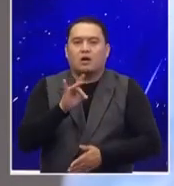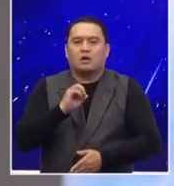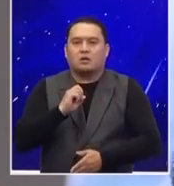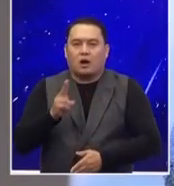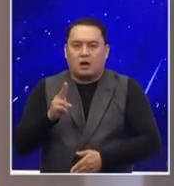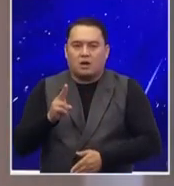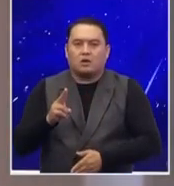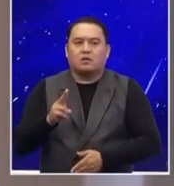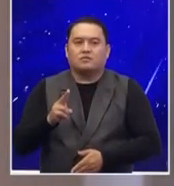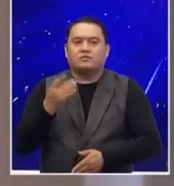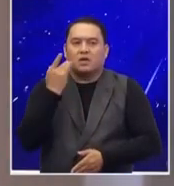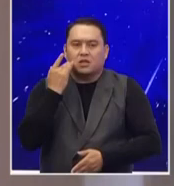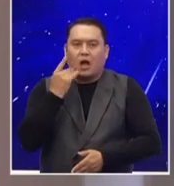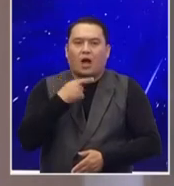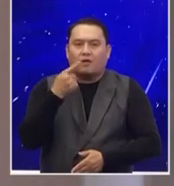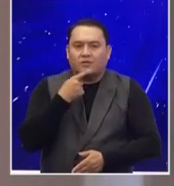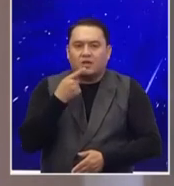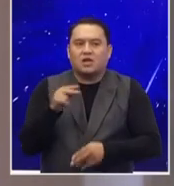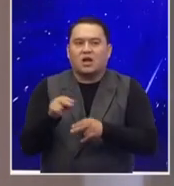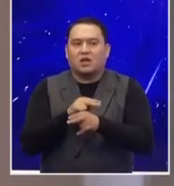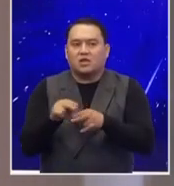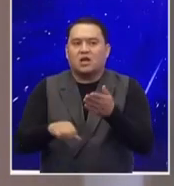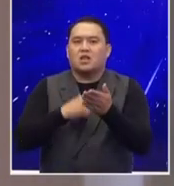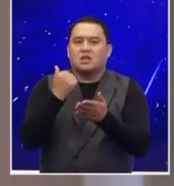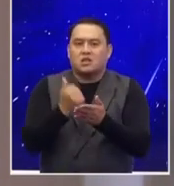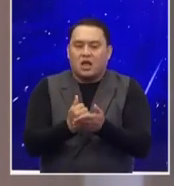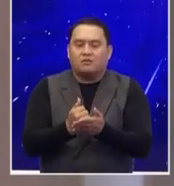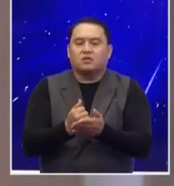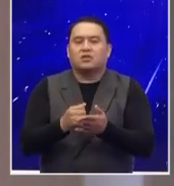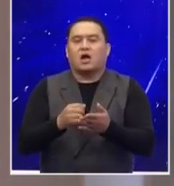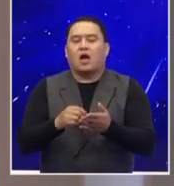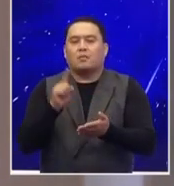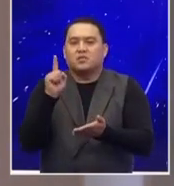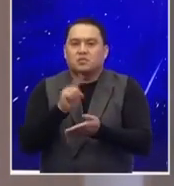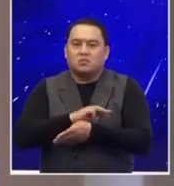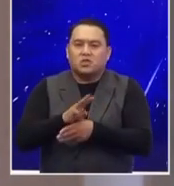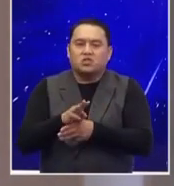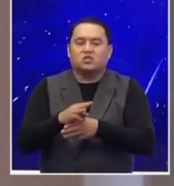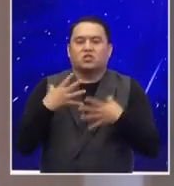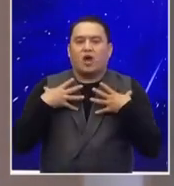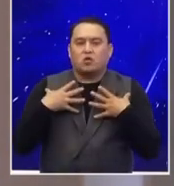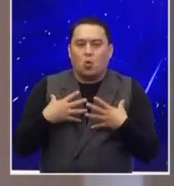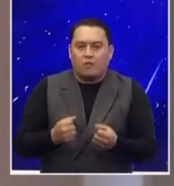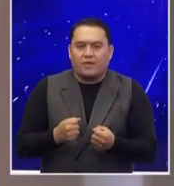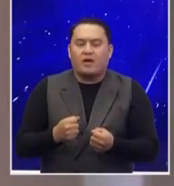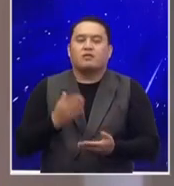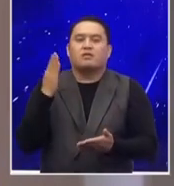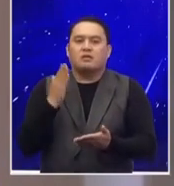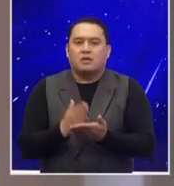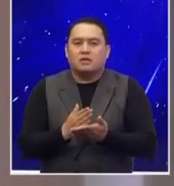молочной железы. Всегда говорим, что профилактика – это главный залог здоровья. И, наверное, когда есть